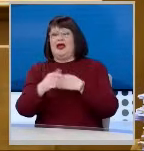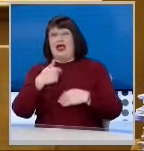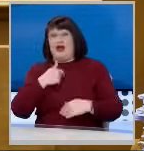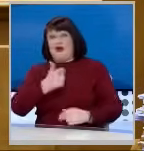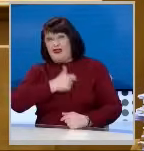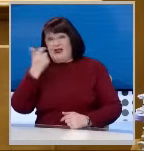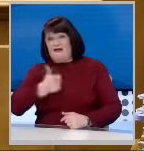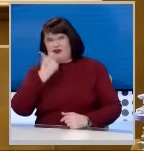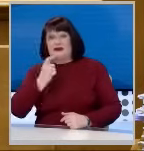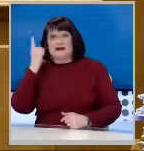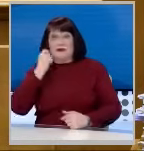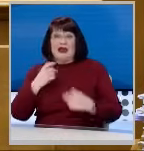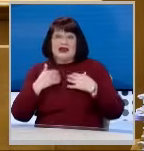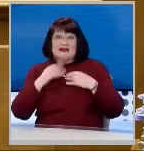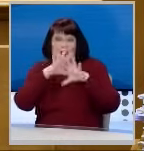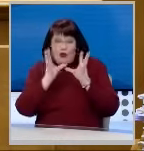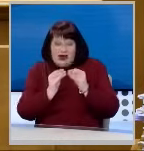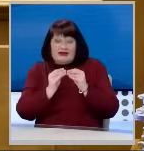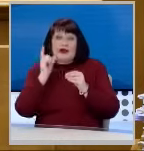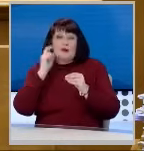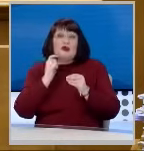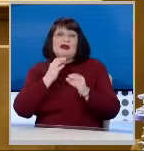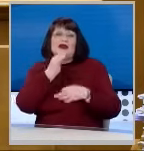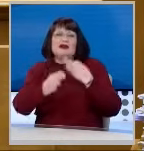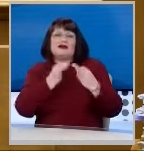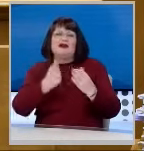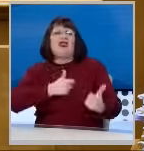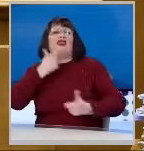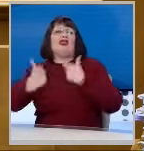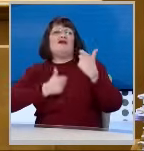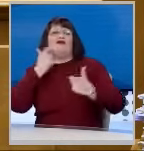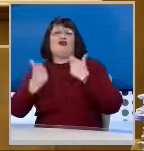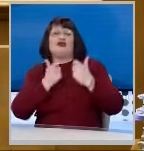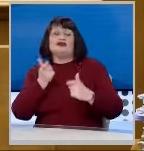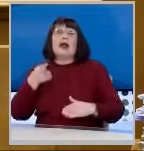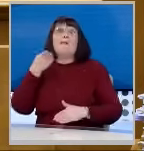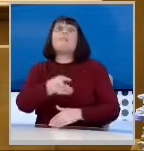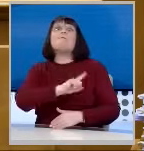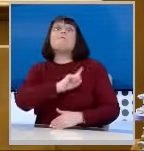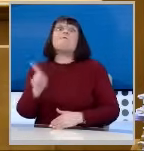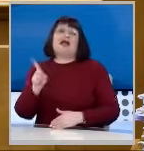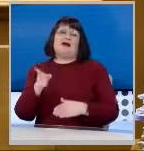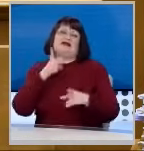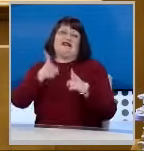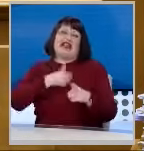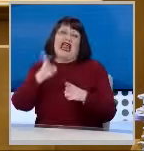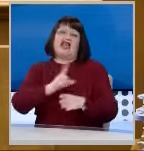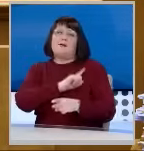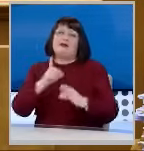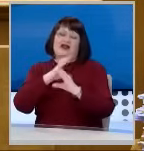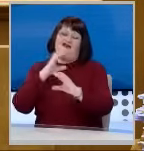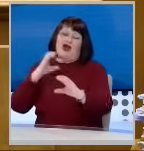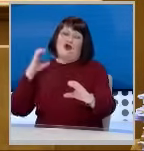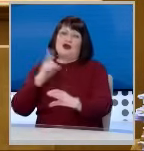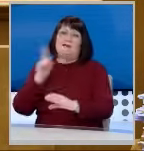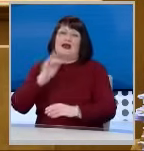αν ήξερα όλα αυτά που ήξεραν θα φώναζα μην μπαίνει κανείς στα τρένα μη βάζετε τα